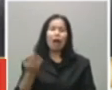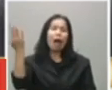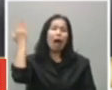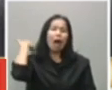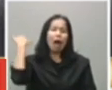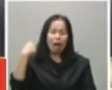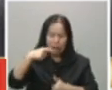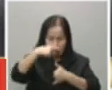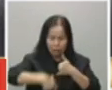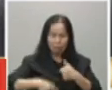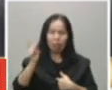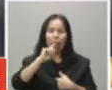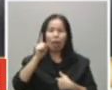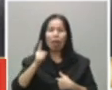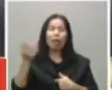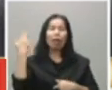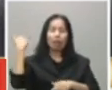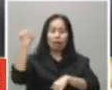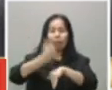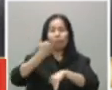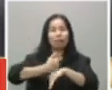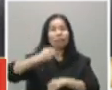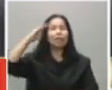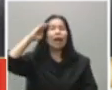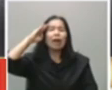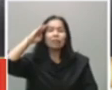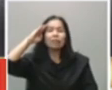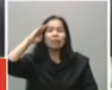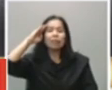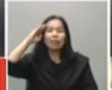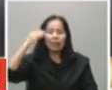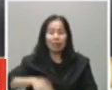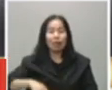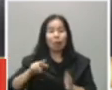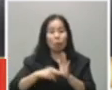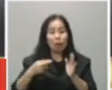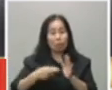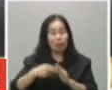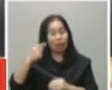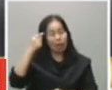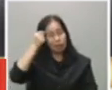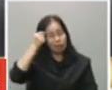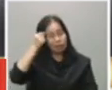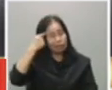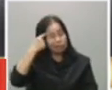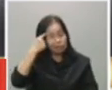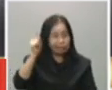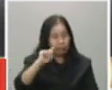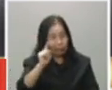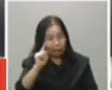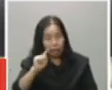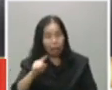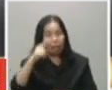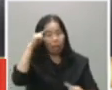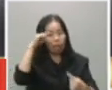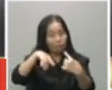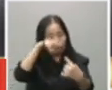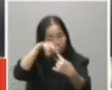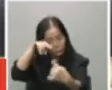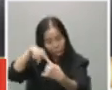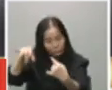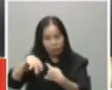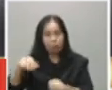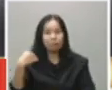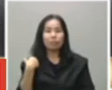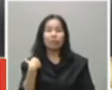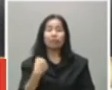ญชาการทหารบกนั่นเองเพราะฉะนั้นความผิดมันถึงยาวเหยียดไงครับท่านประธานครับท่านประธานทราบ